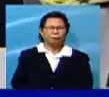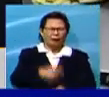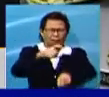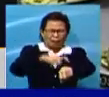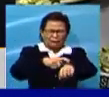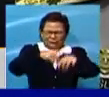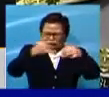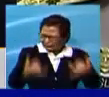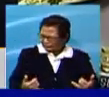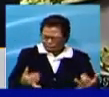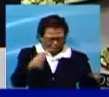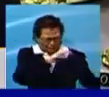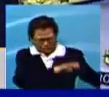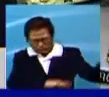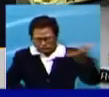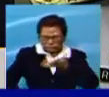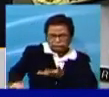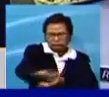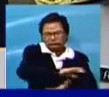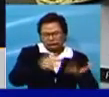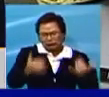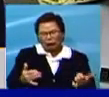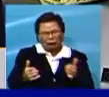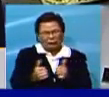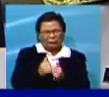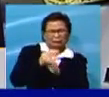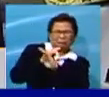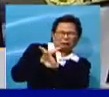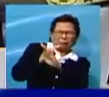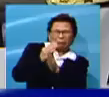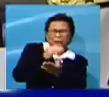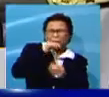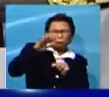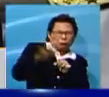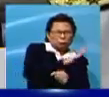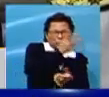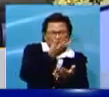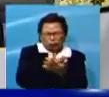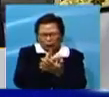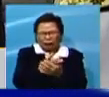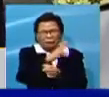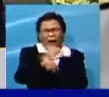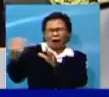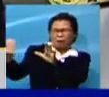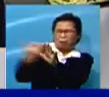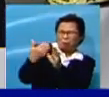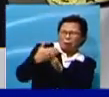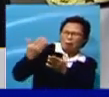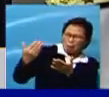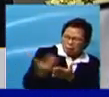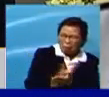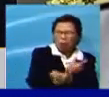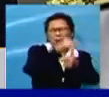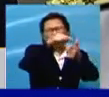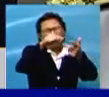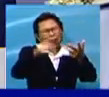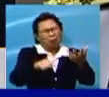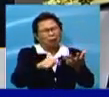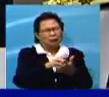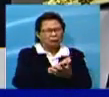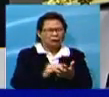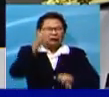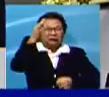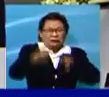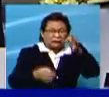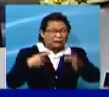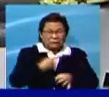dengan ketidaktentuan, dengan kekangan bajet, dengan ancaman-ancaman baru. Dan kalau sekiranya